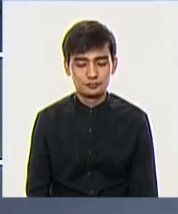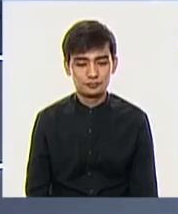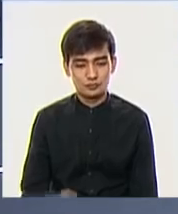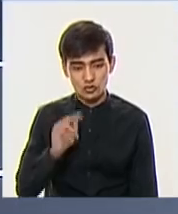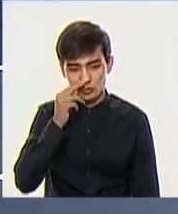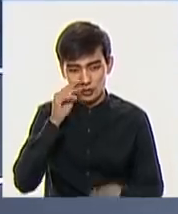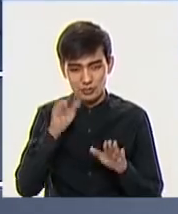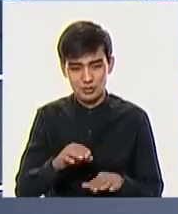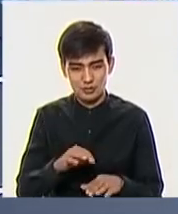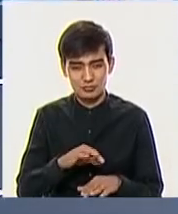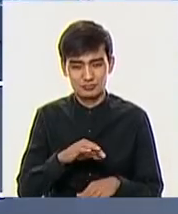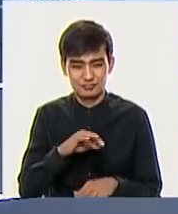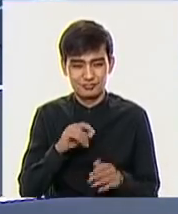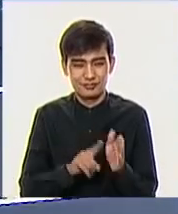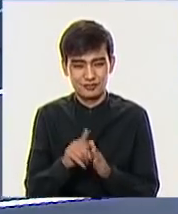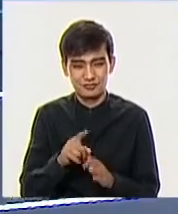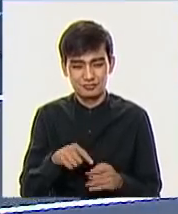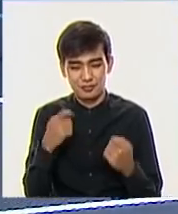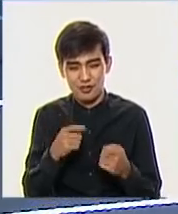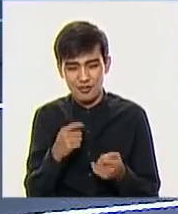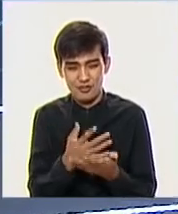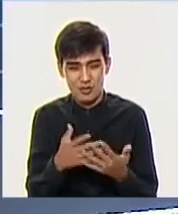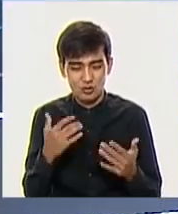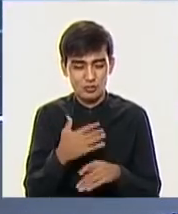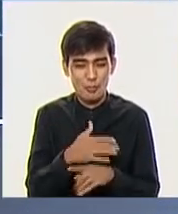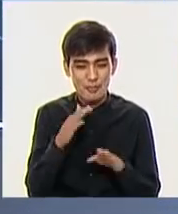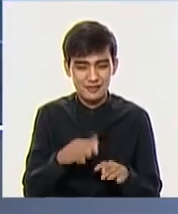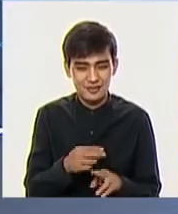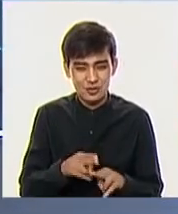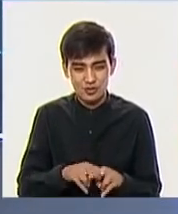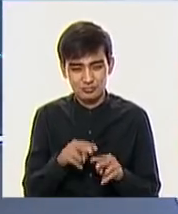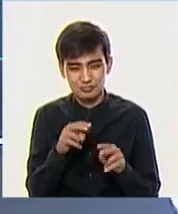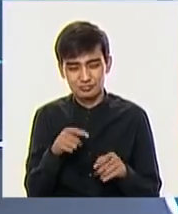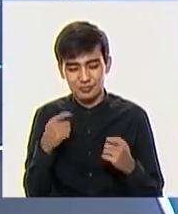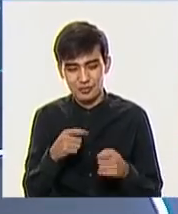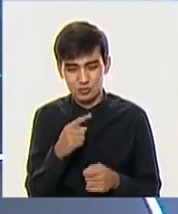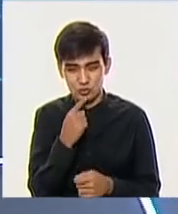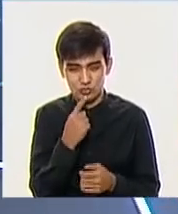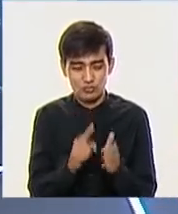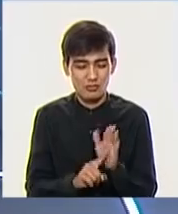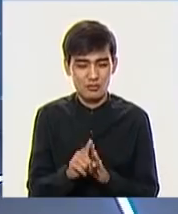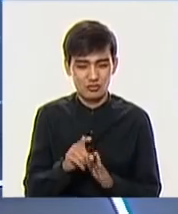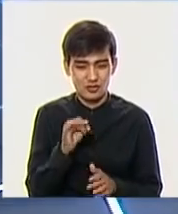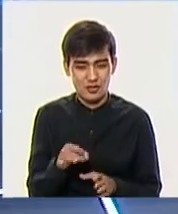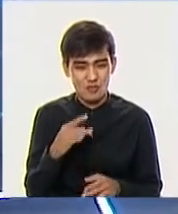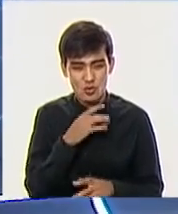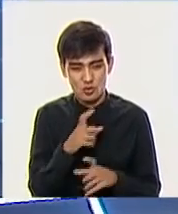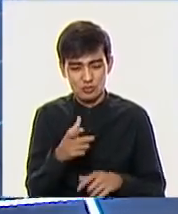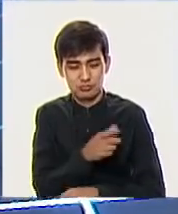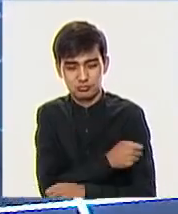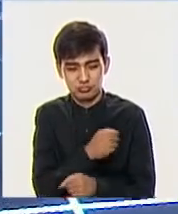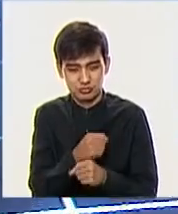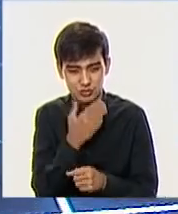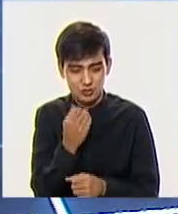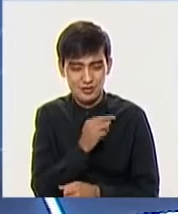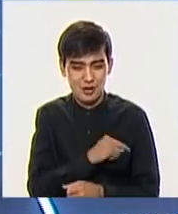А в Шымкенте усилили борьбу со стихийной торговлей. В период пандемии уличных продавцов контролировать стало сложнее. Многие из них не вакцинированы, к